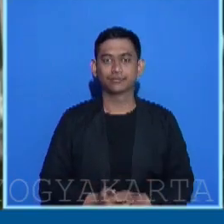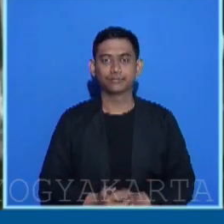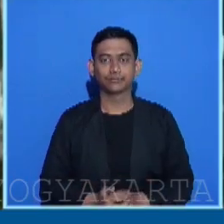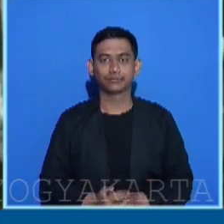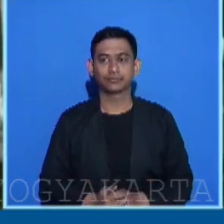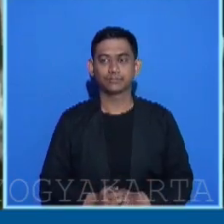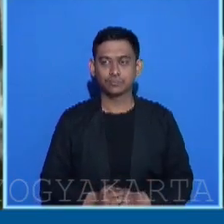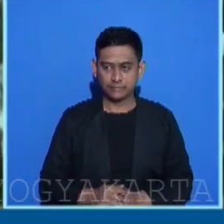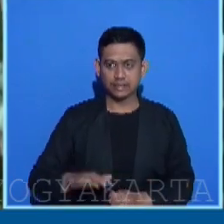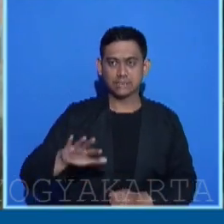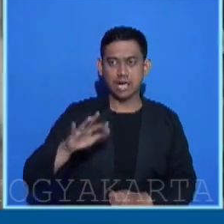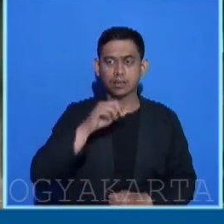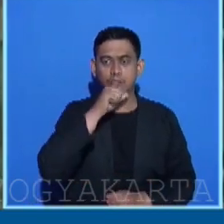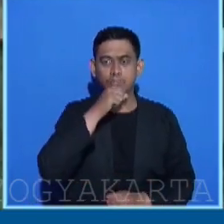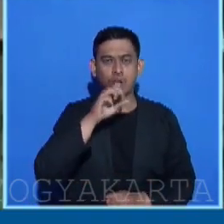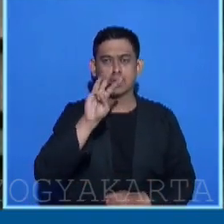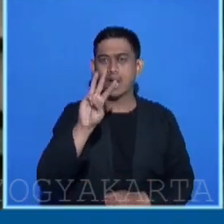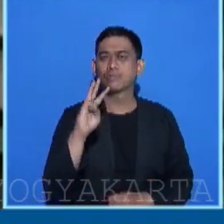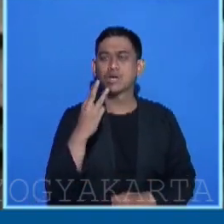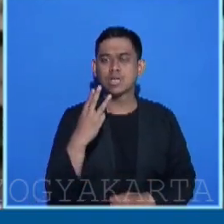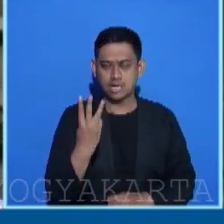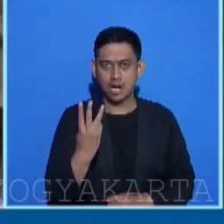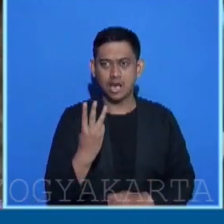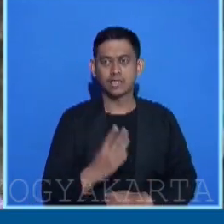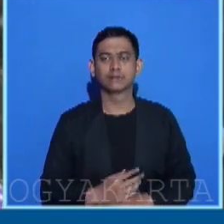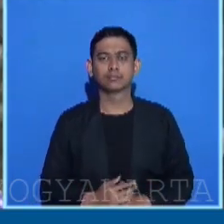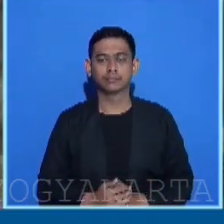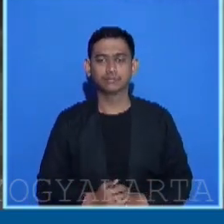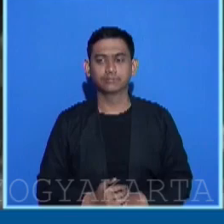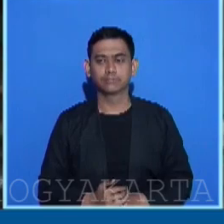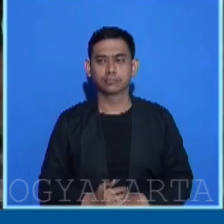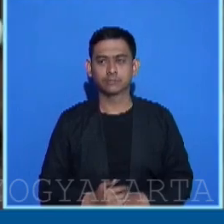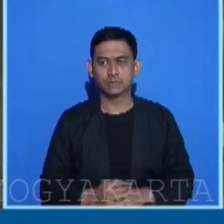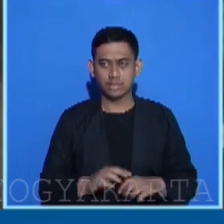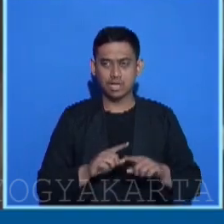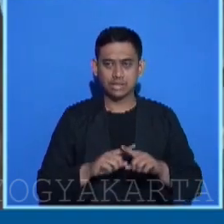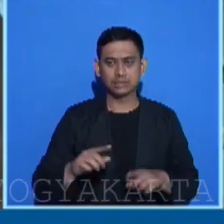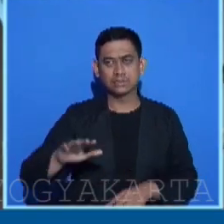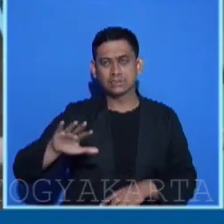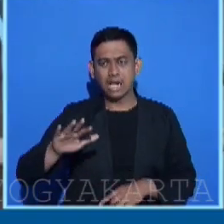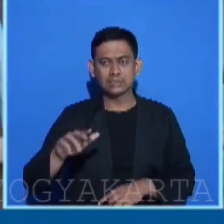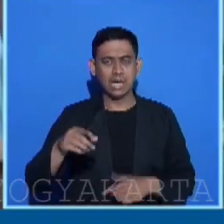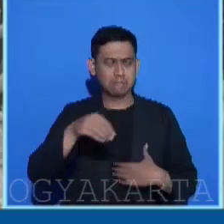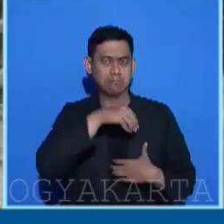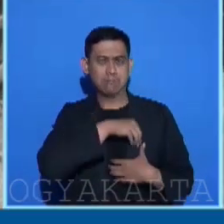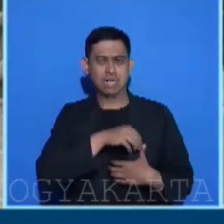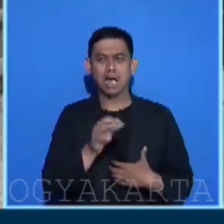sekitar 3 sasinang. Nggih, tambahan apa pripun niki Mbah? Nggih, wong woten kada hasil liyane,